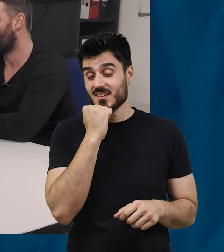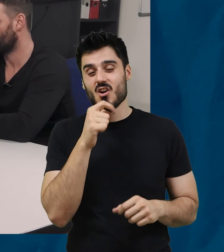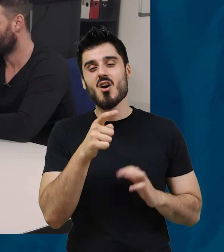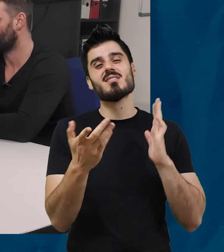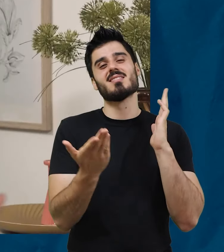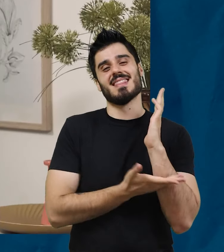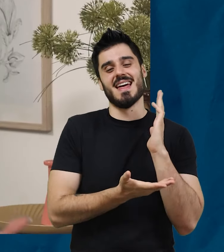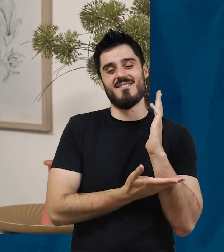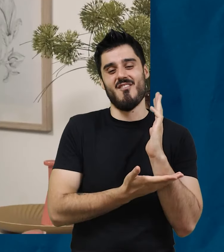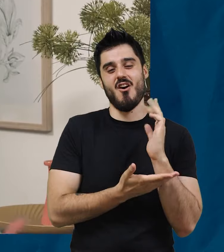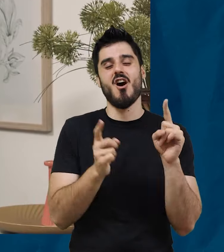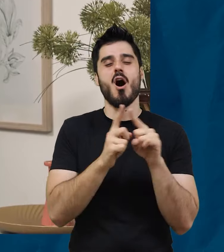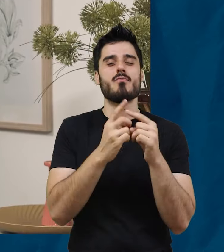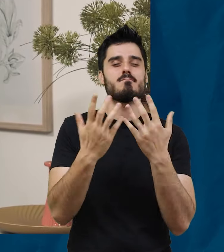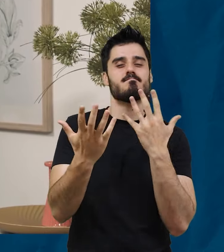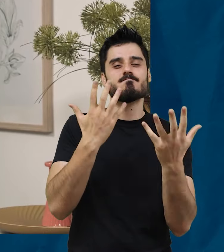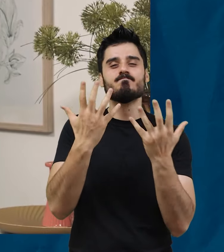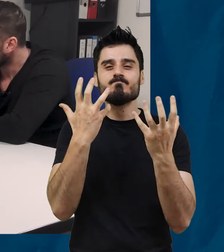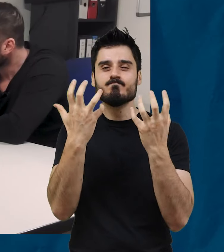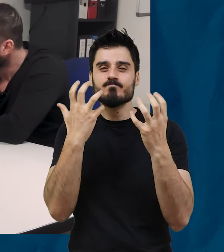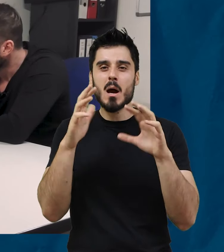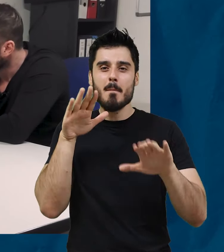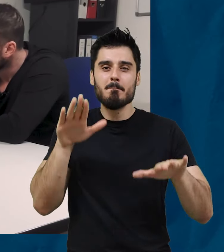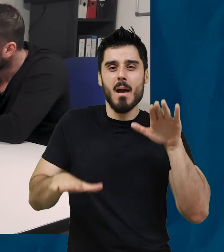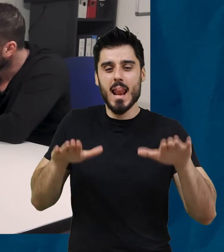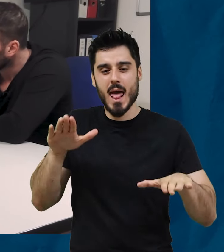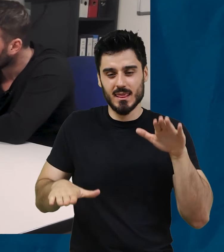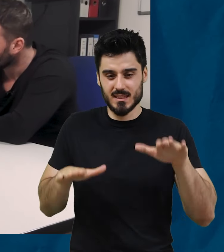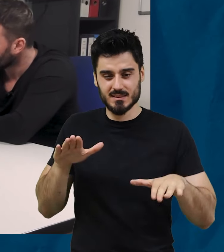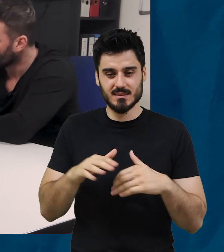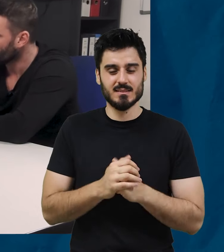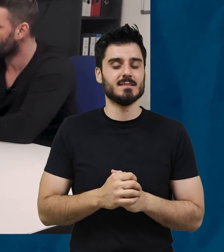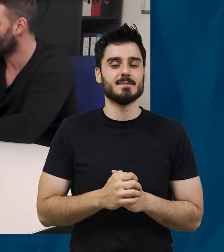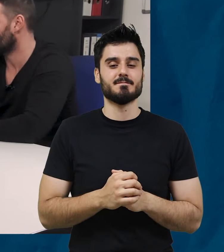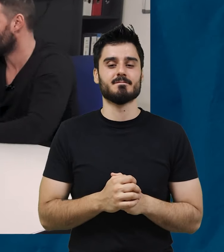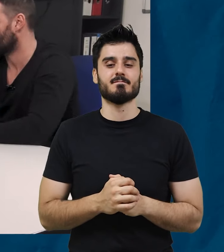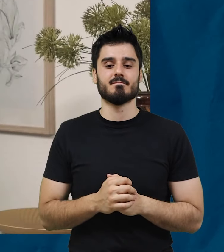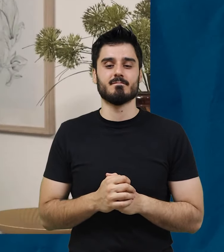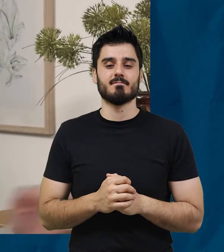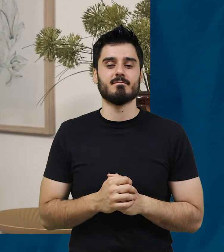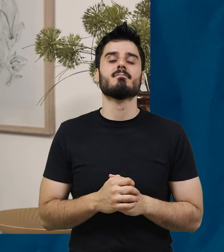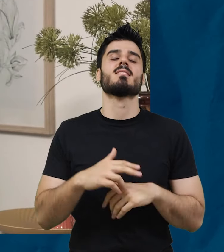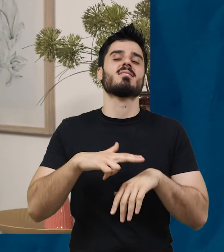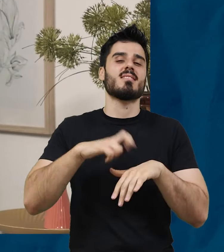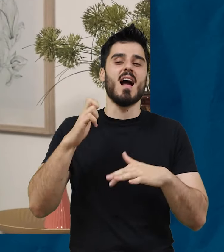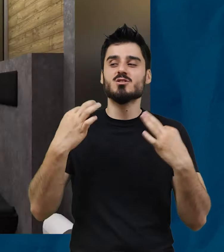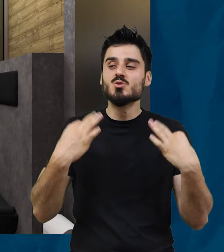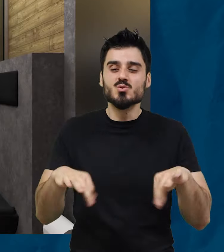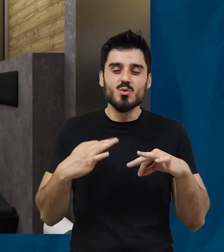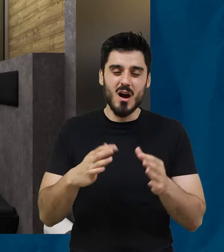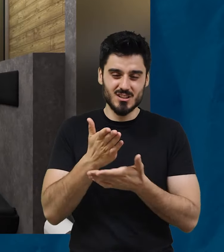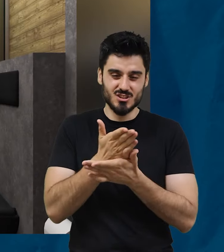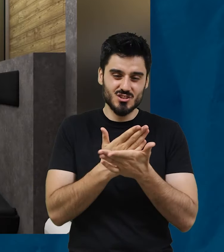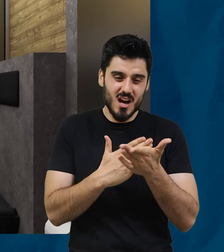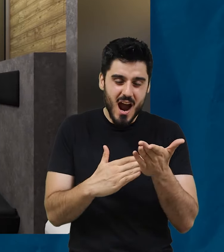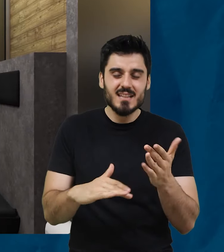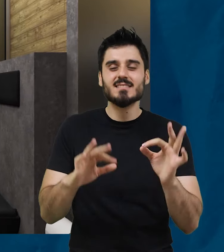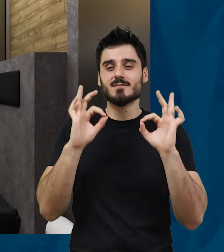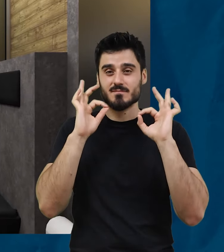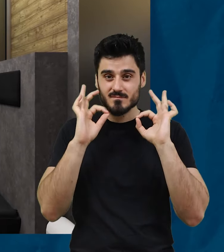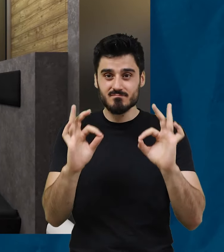дървесният цвят, който да убива сивото и черното. Има си параван, мокра, имаме суха част. Имаме си мократа, да, и сухата част. Имаме си параван,